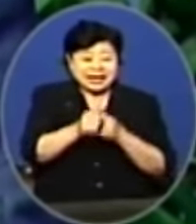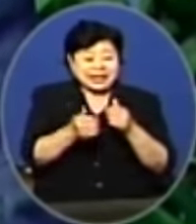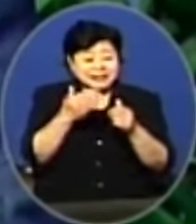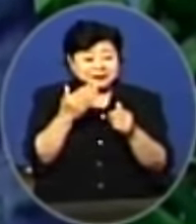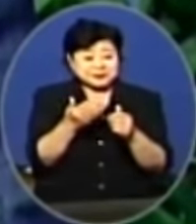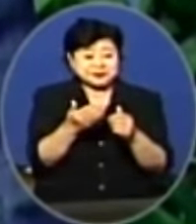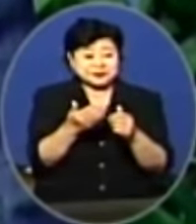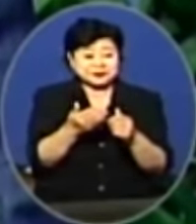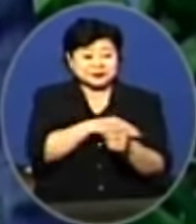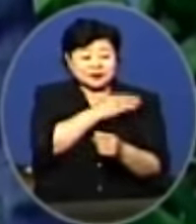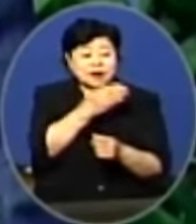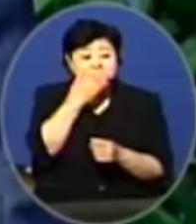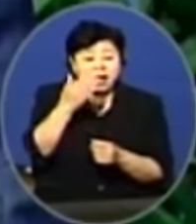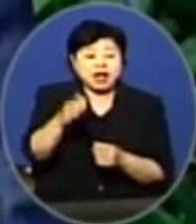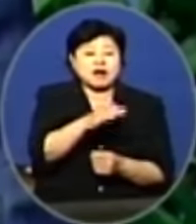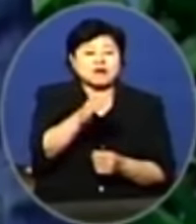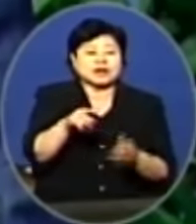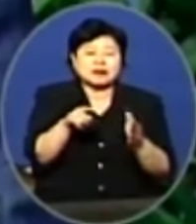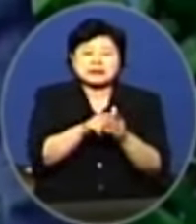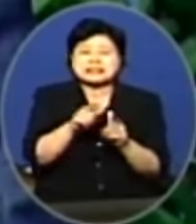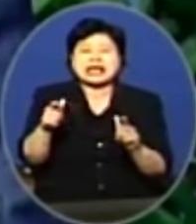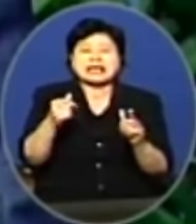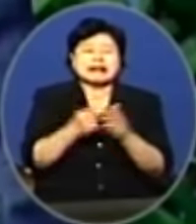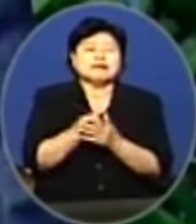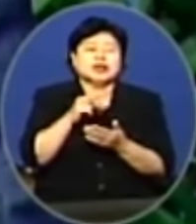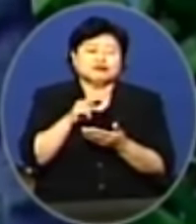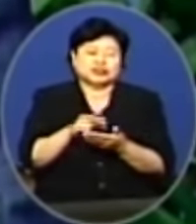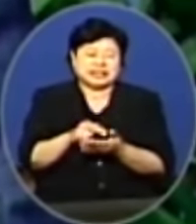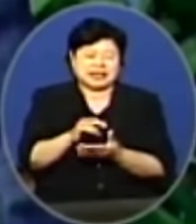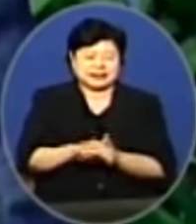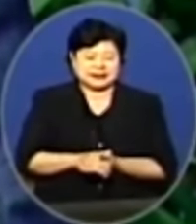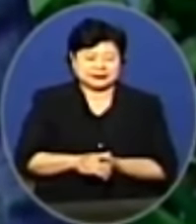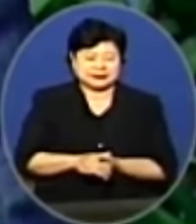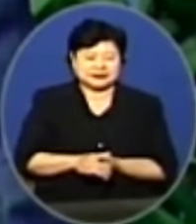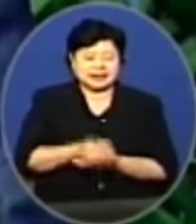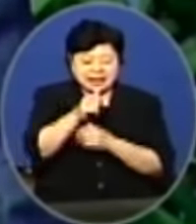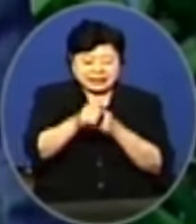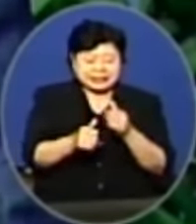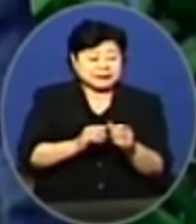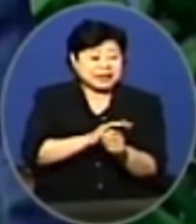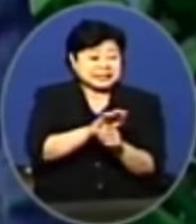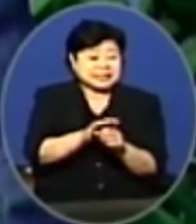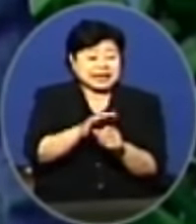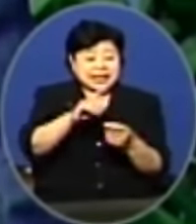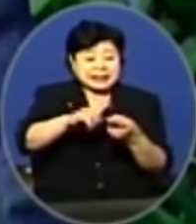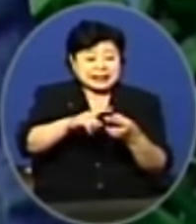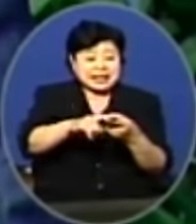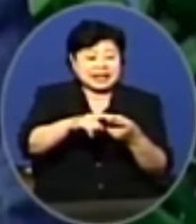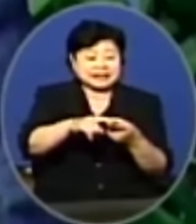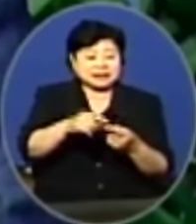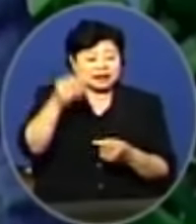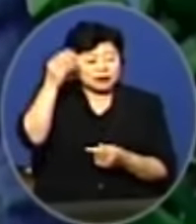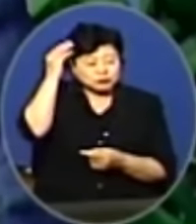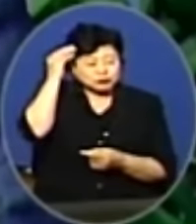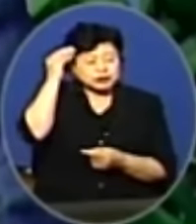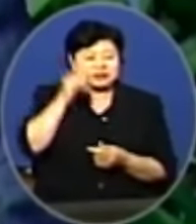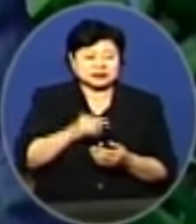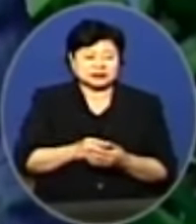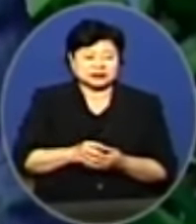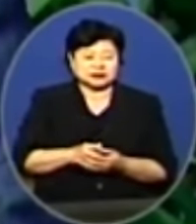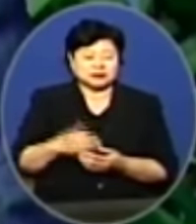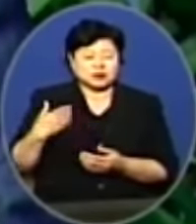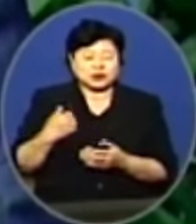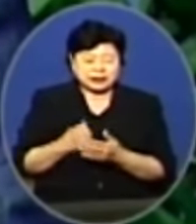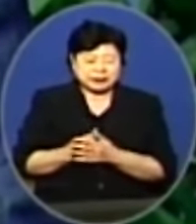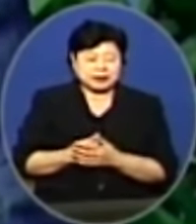하나님이 능히 할 수 있는데 우리가 안 믿어지는 것입니다. 또 하나님의 사랑에 대한 무지 때문에 낙심을